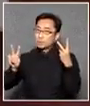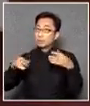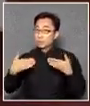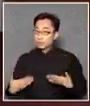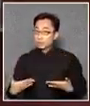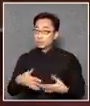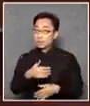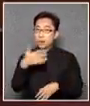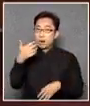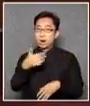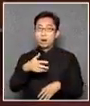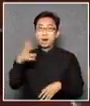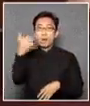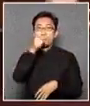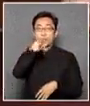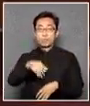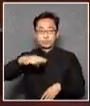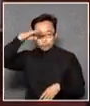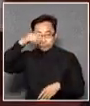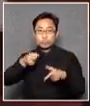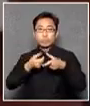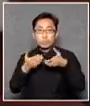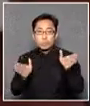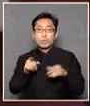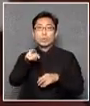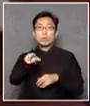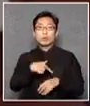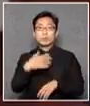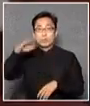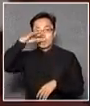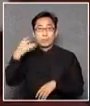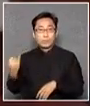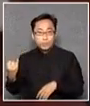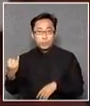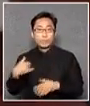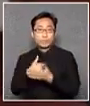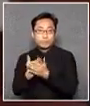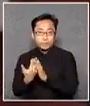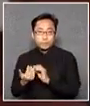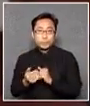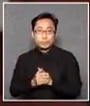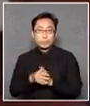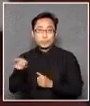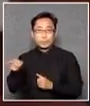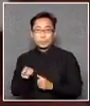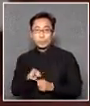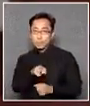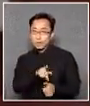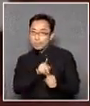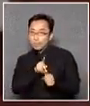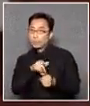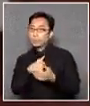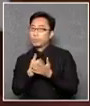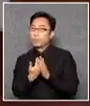呢個首相公開道歉，係咪？為當時嘅警察嗰種惡行，喂你走去抽水。